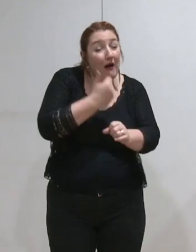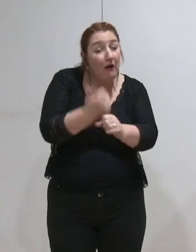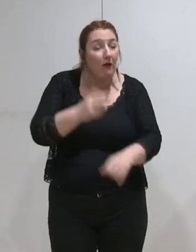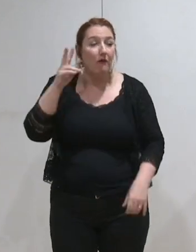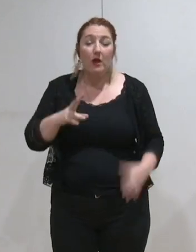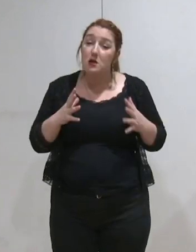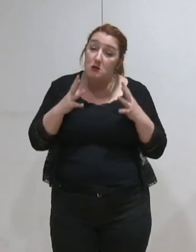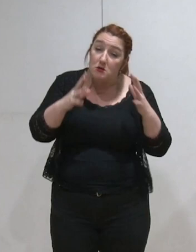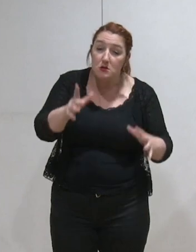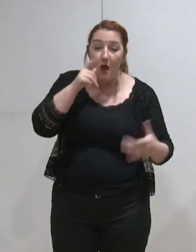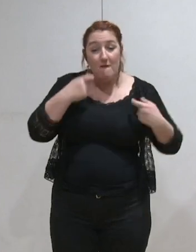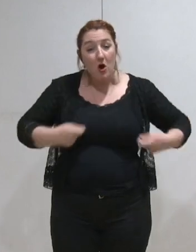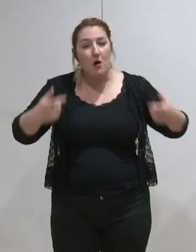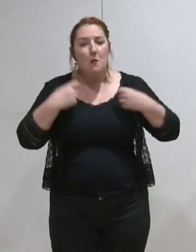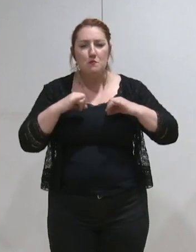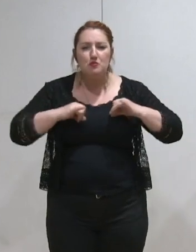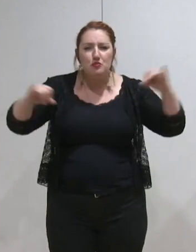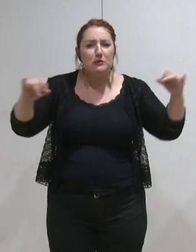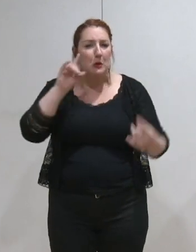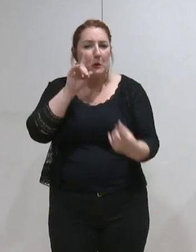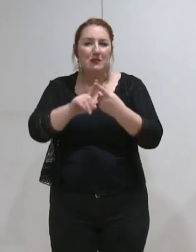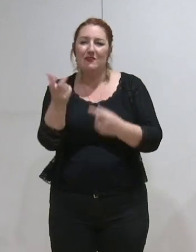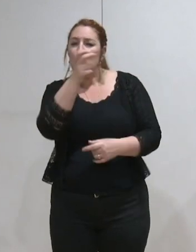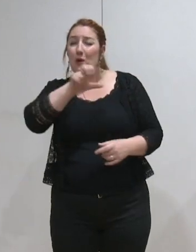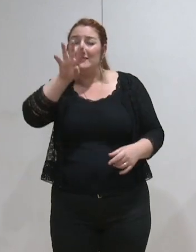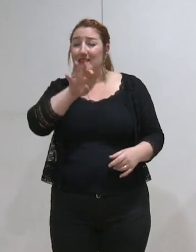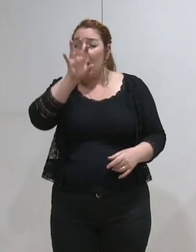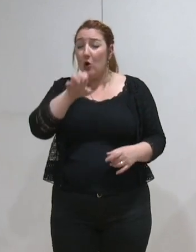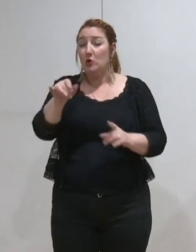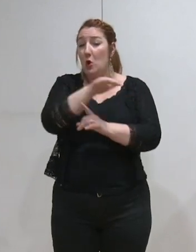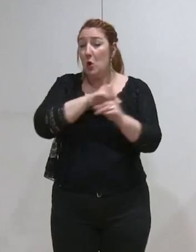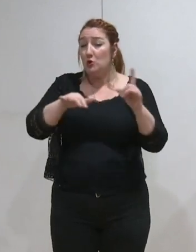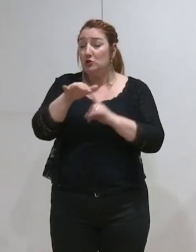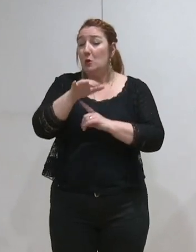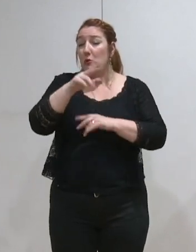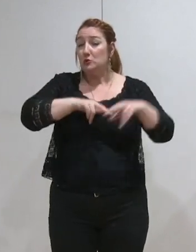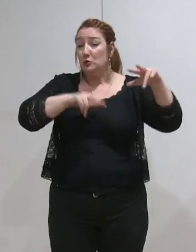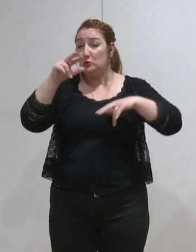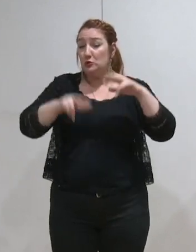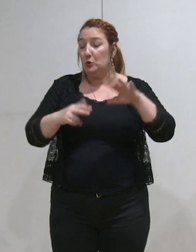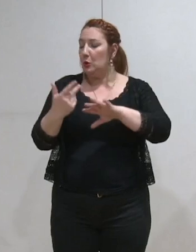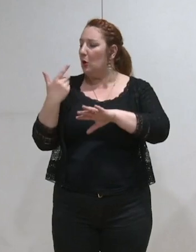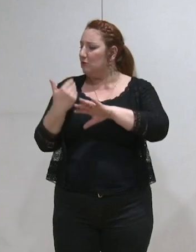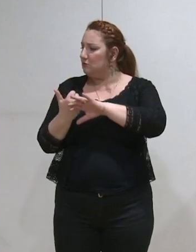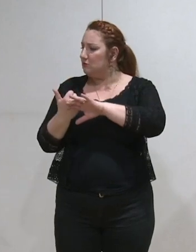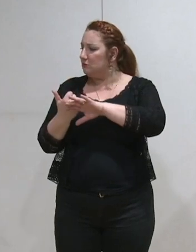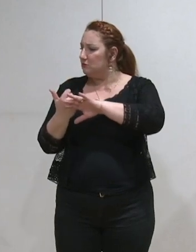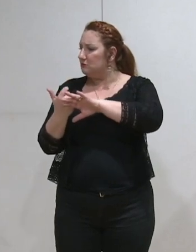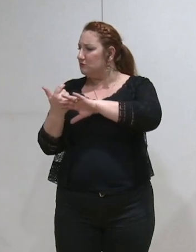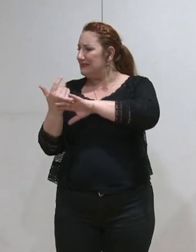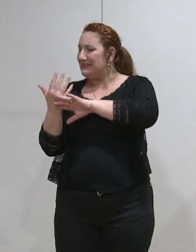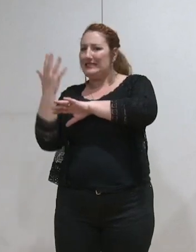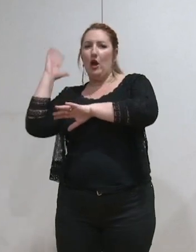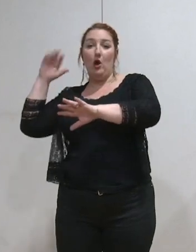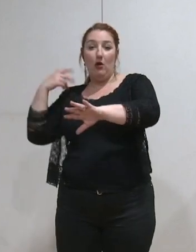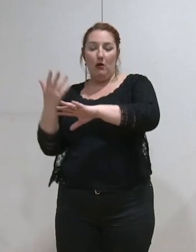considérable pour atteindre le niveau moyen de 340 logements sociaux produits sur le mandat précédent ça a été particulièrement compliqué